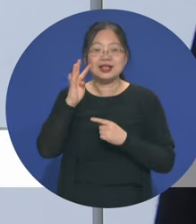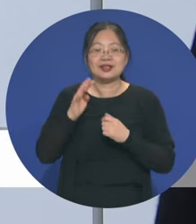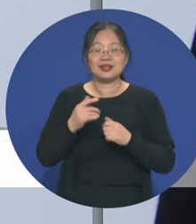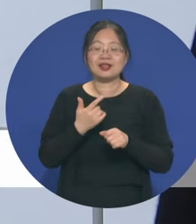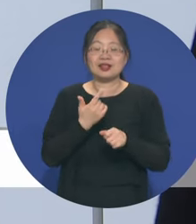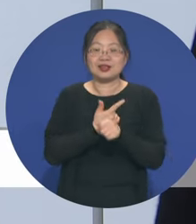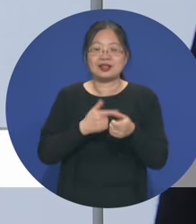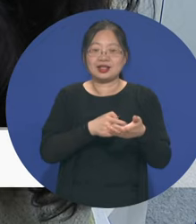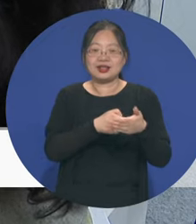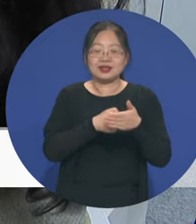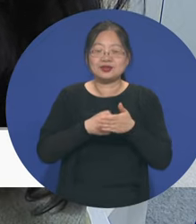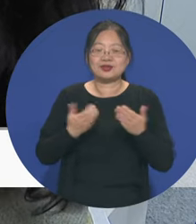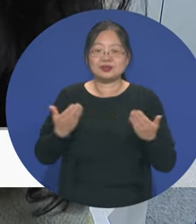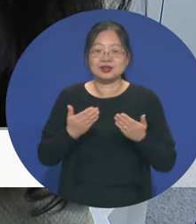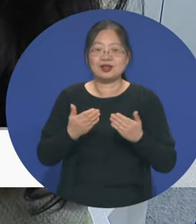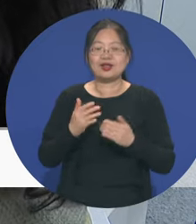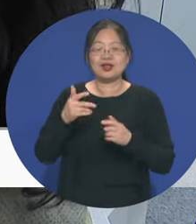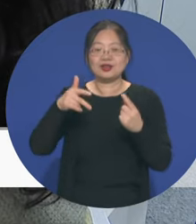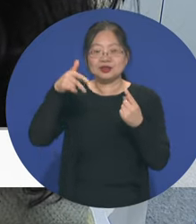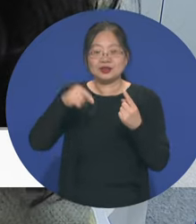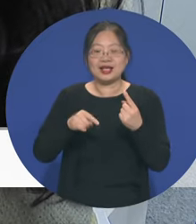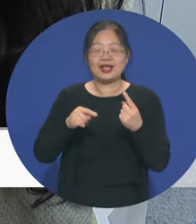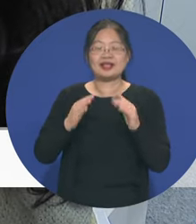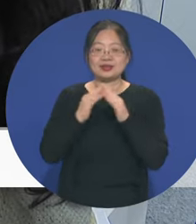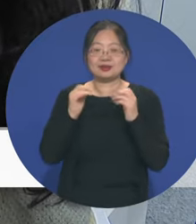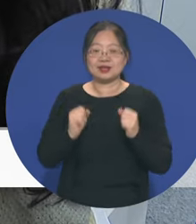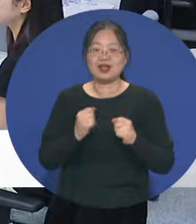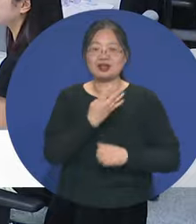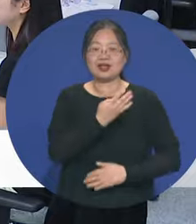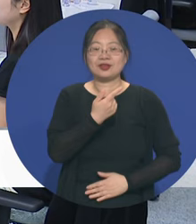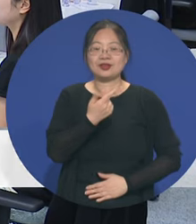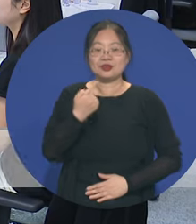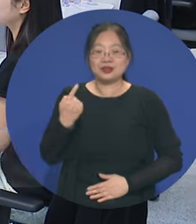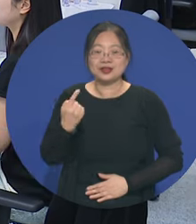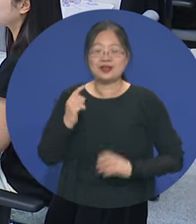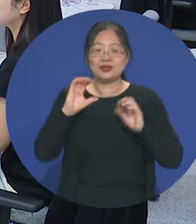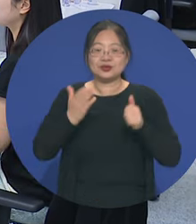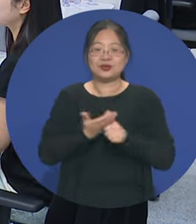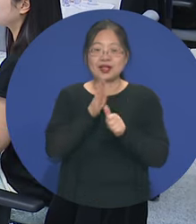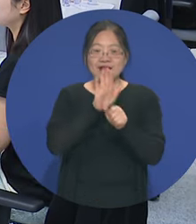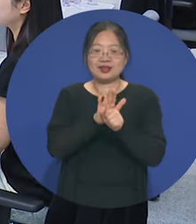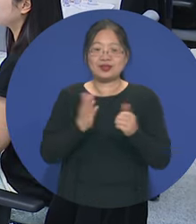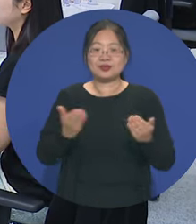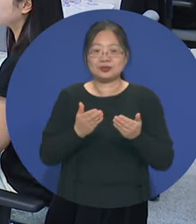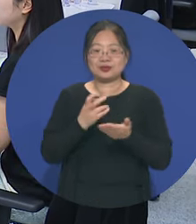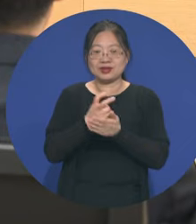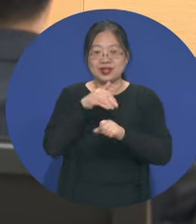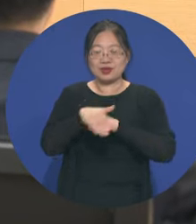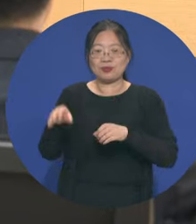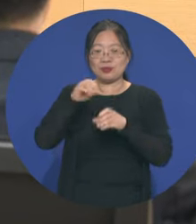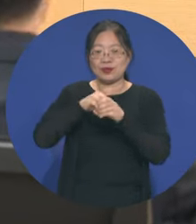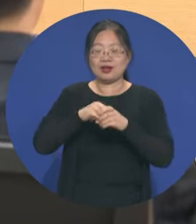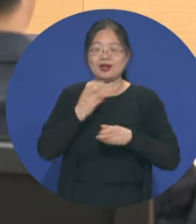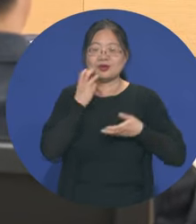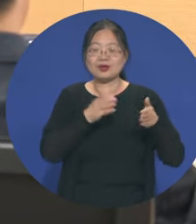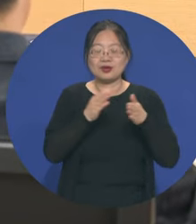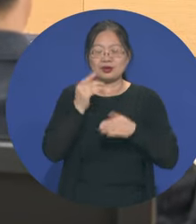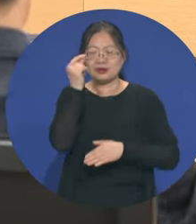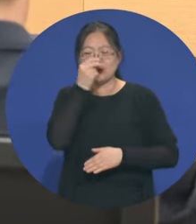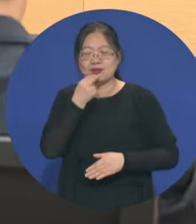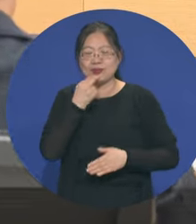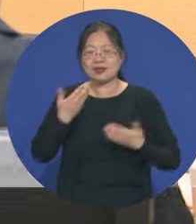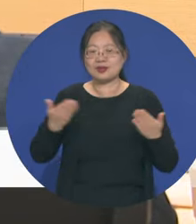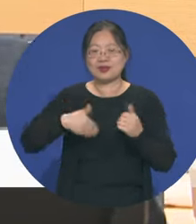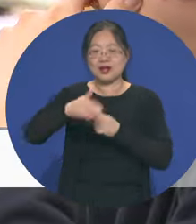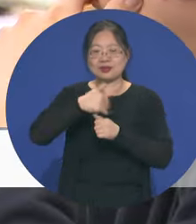단축 근무 주 1일 재택 근무하는 46일 6억원 근무제 등이 포함되 있습니다 경기도는 눈치 보지 않는